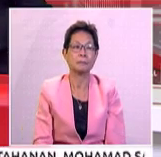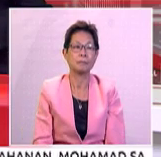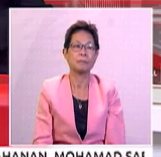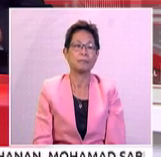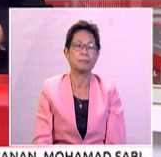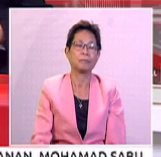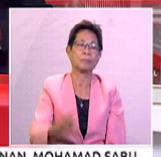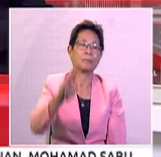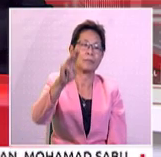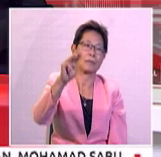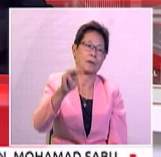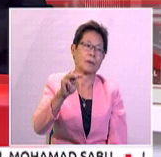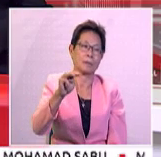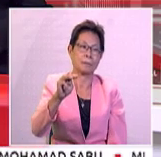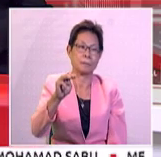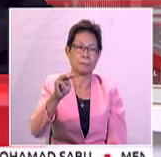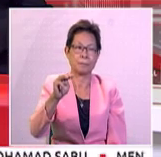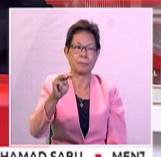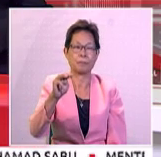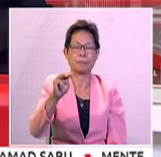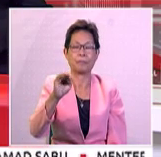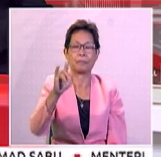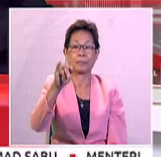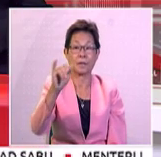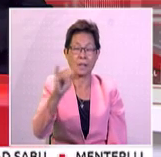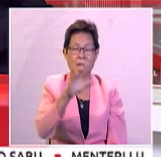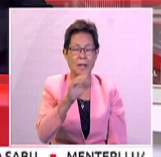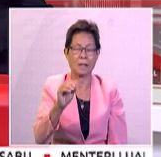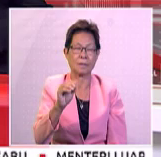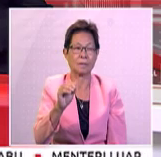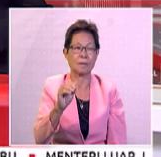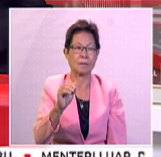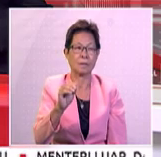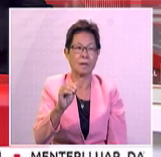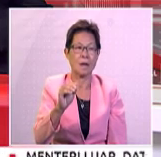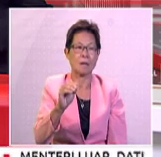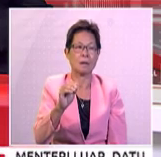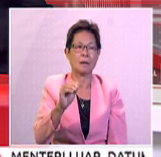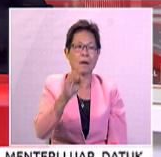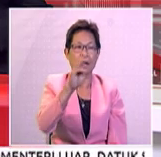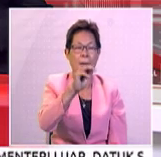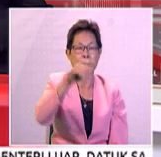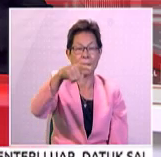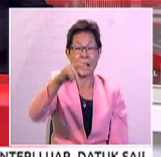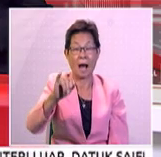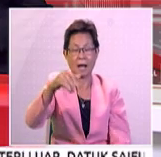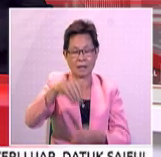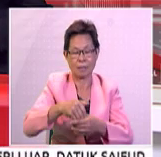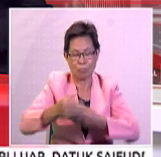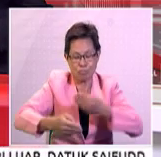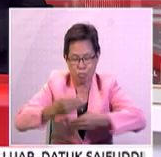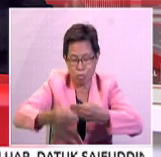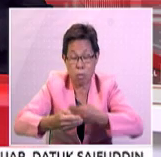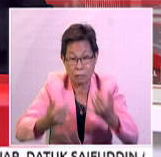Kementerian Perdagangan Antarabangsa dan Industri MITI dan Kementerian Industri Utama MPI dalam proses melaksanakan